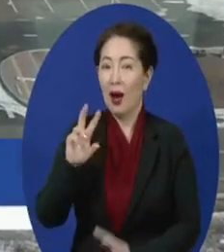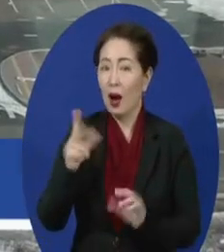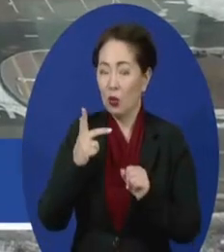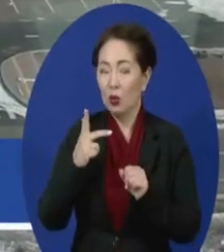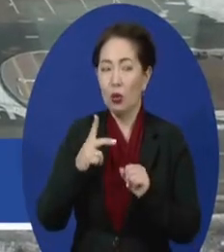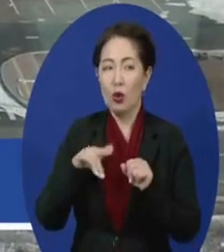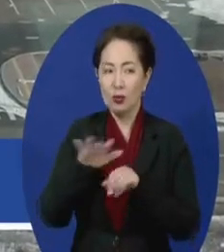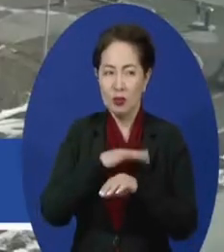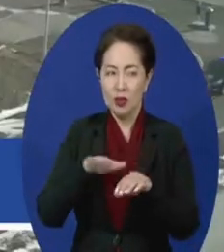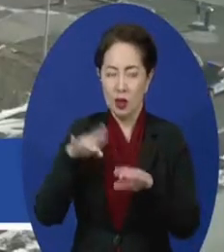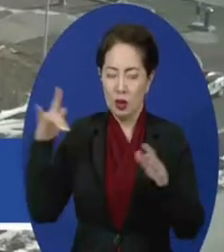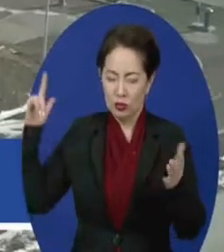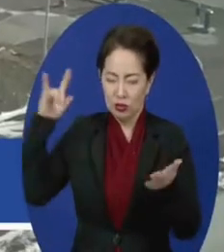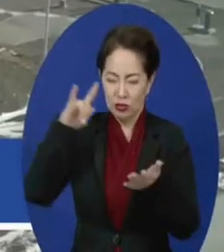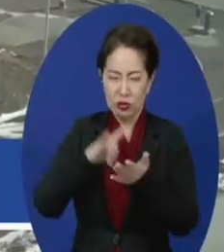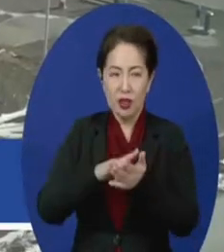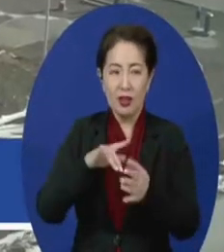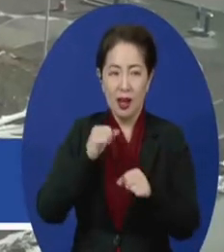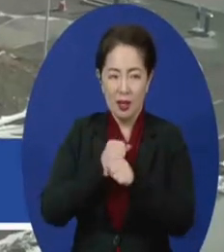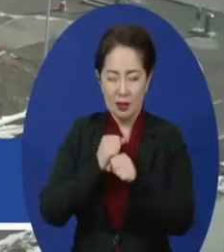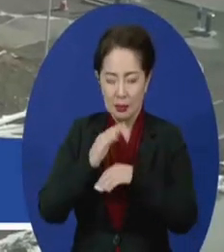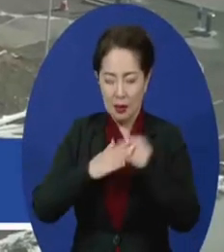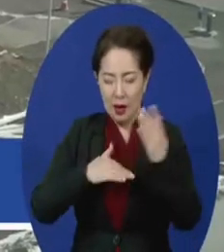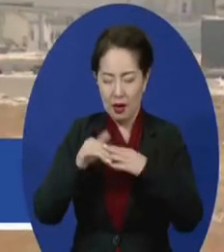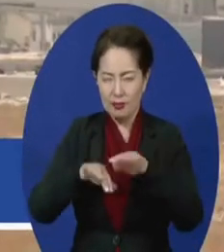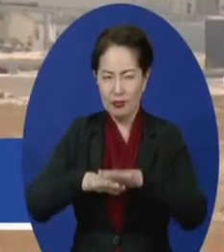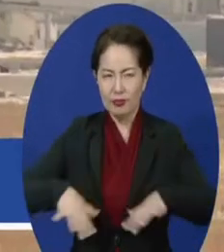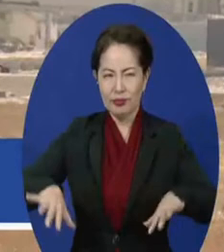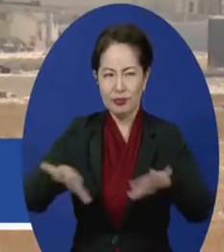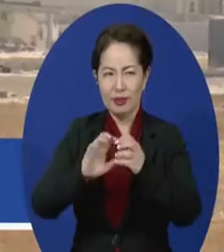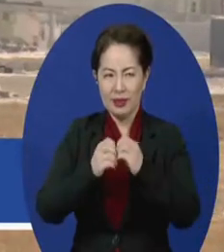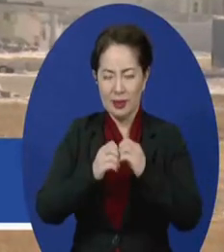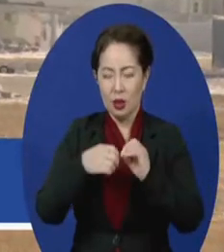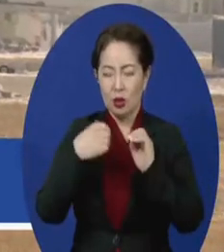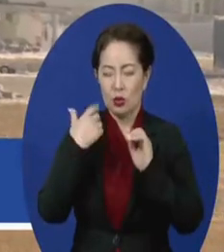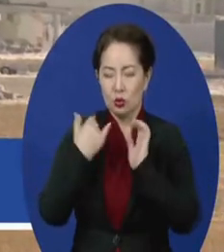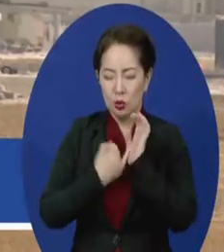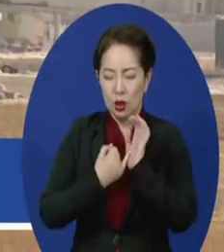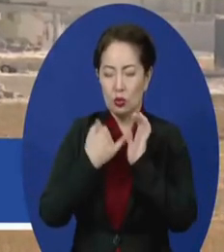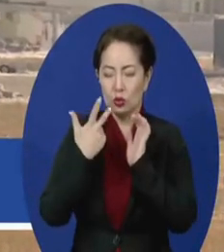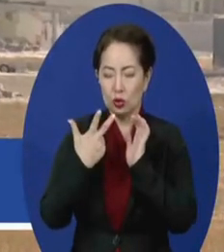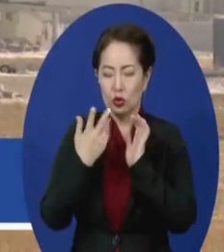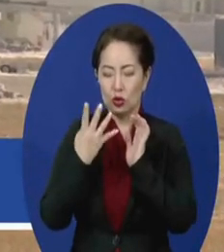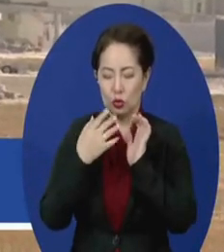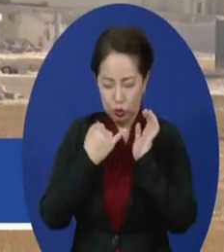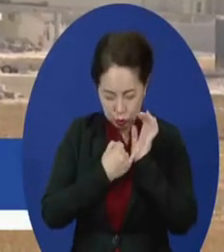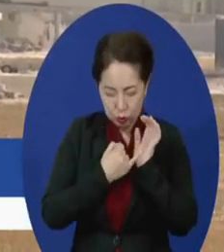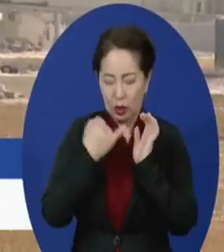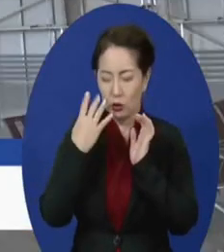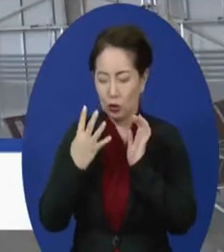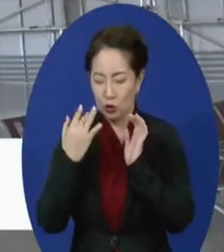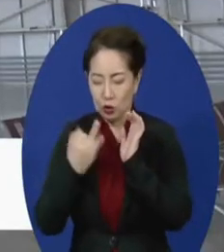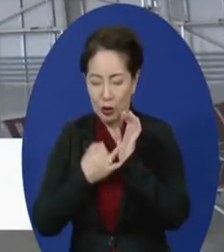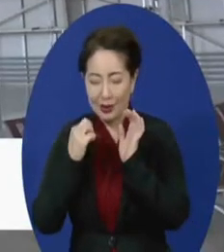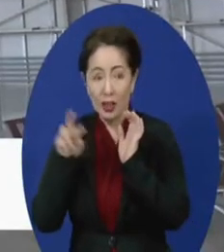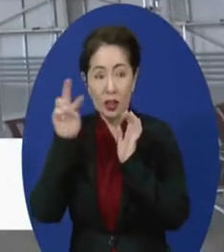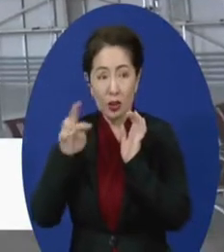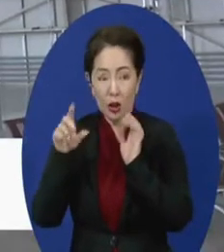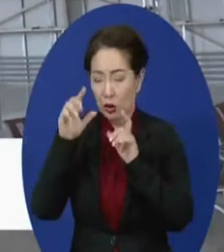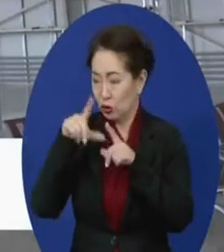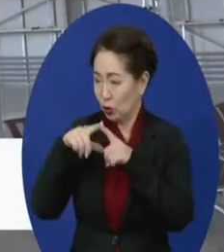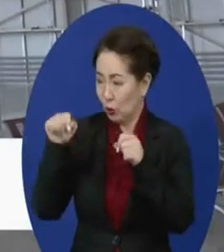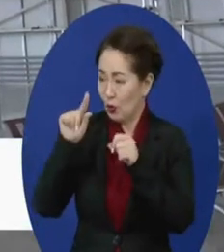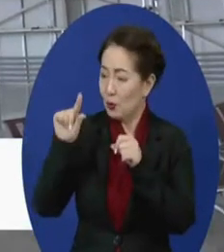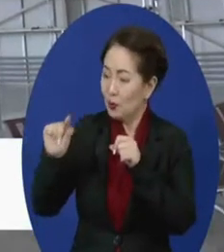2013 онос эхлэн хөшгийн хөндийн нисэх онгоцны буудал барих ажил эхэлсэн 647 сая долларыг Японоос 30 жилийн хугацаанд хөнгөлтөө зээлээр авч бүтээн байгуулалтын